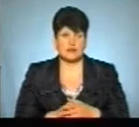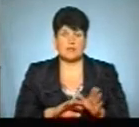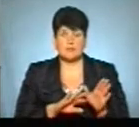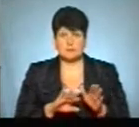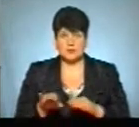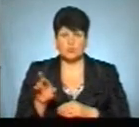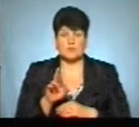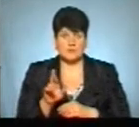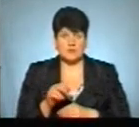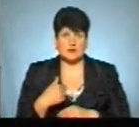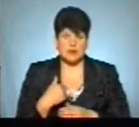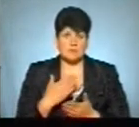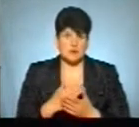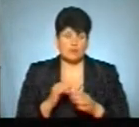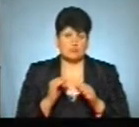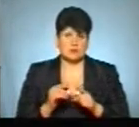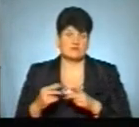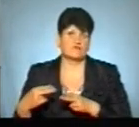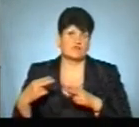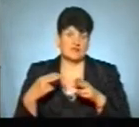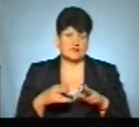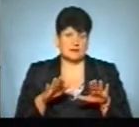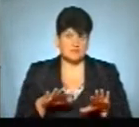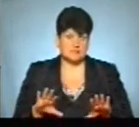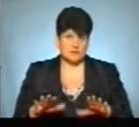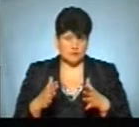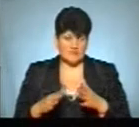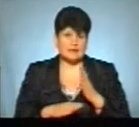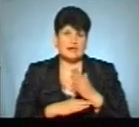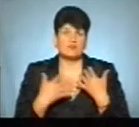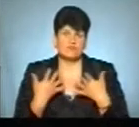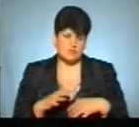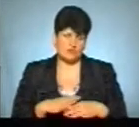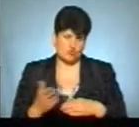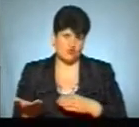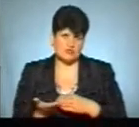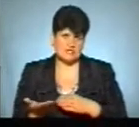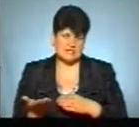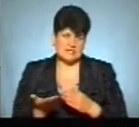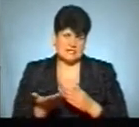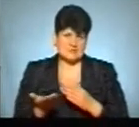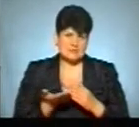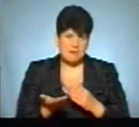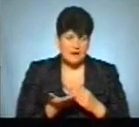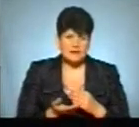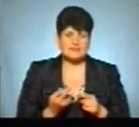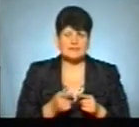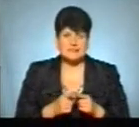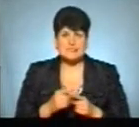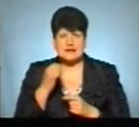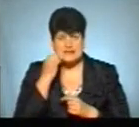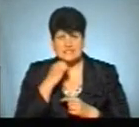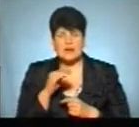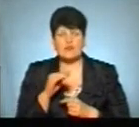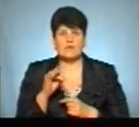мав можливість виїхати на місце пригоди, вже, правда, дерево було спилене. Вдалося встановити, що це старе фруктове